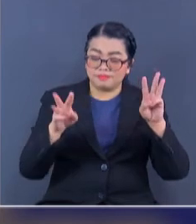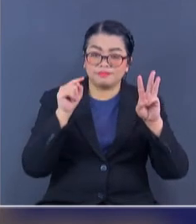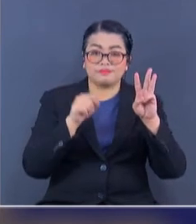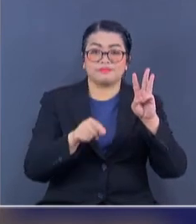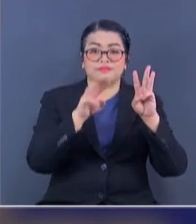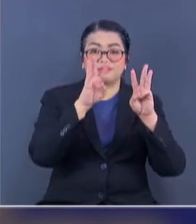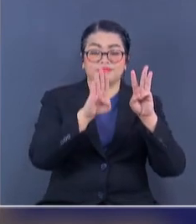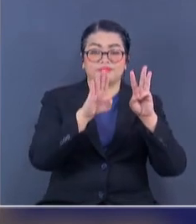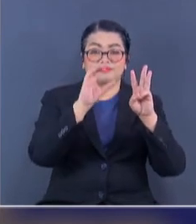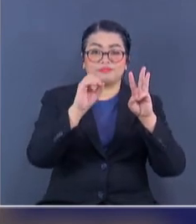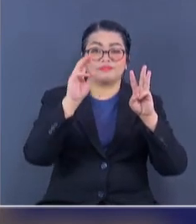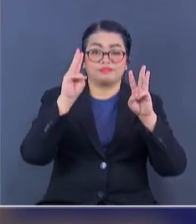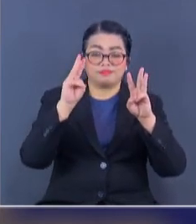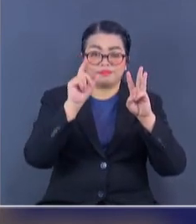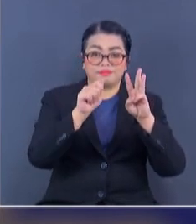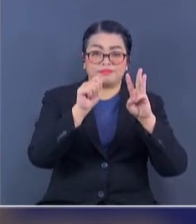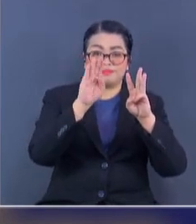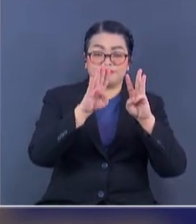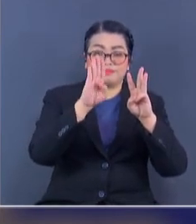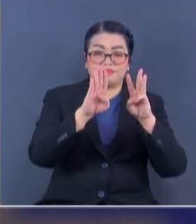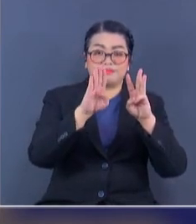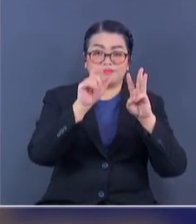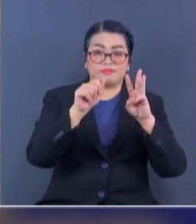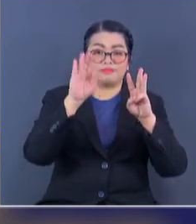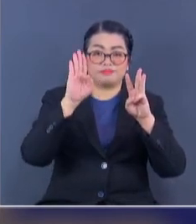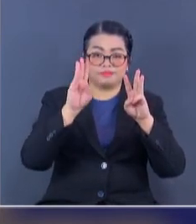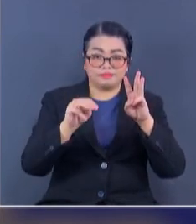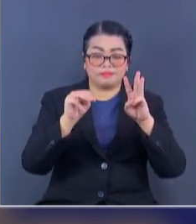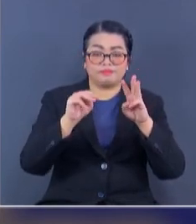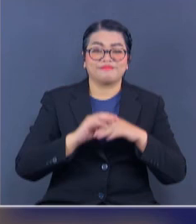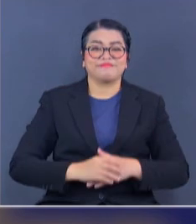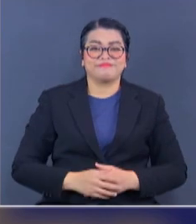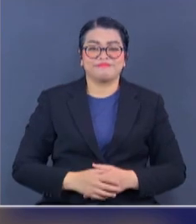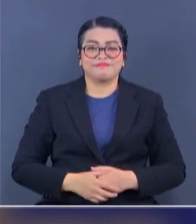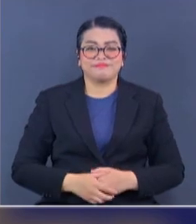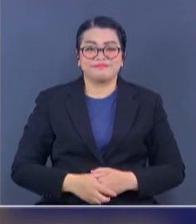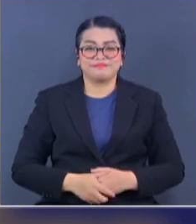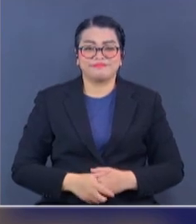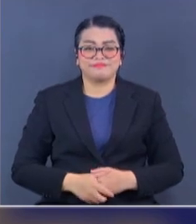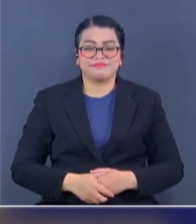www.bam.co.th ครับหรือว่าโซเชียลมีเดียทุกๆแพลตฟอร์ม BAM Thailand ครับ